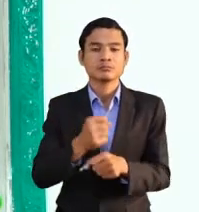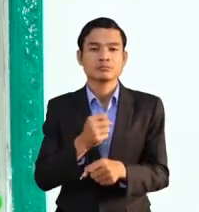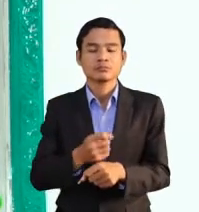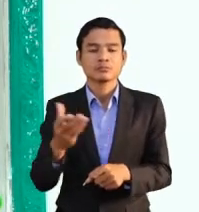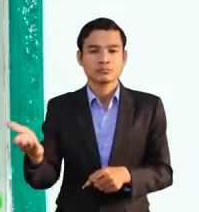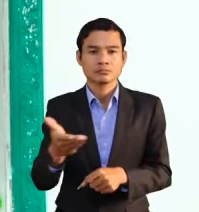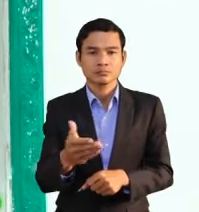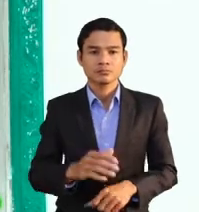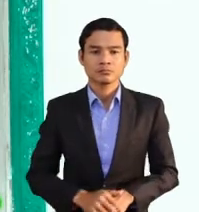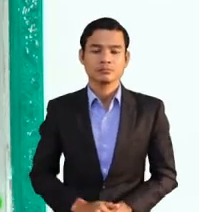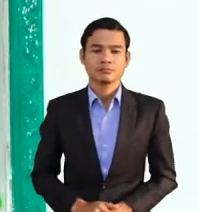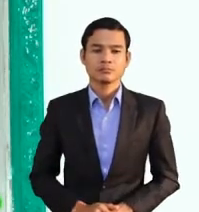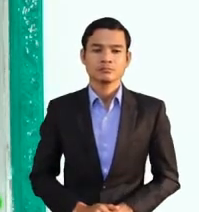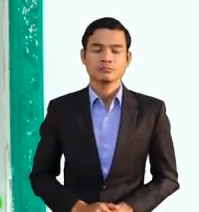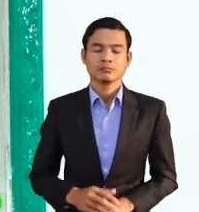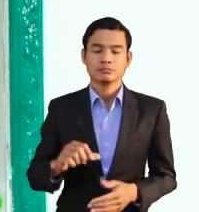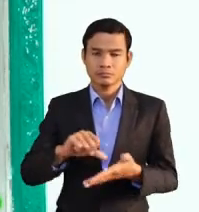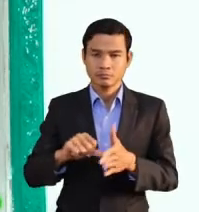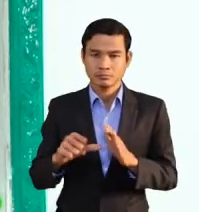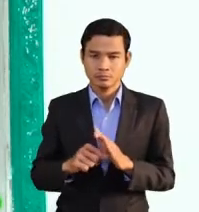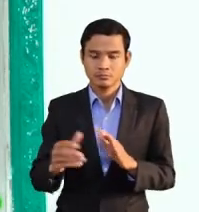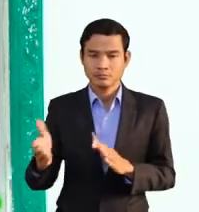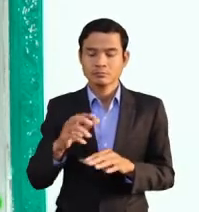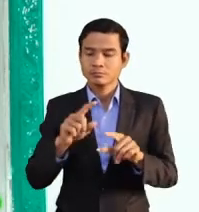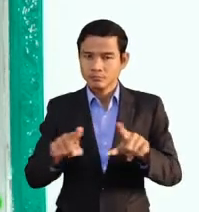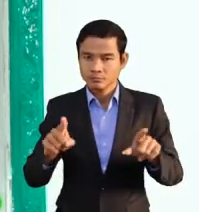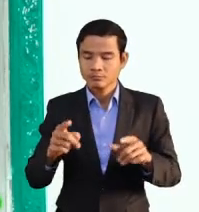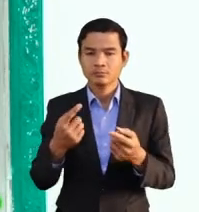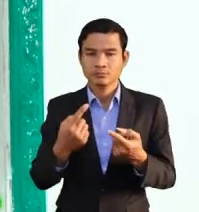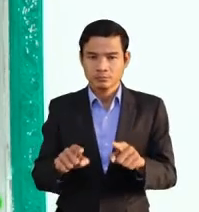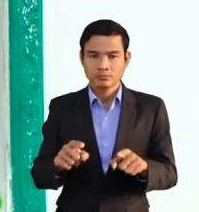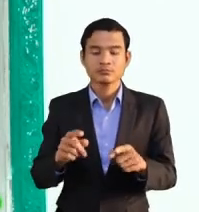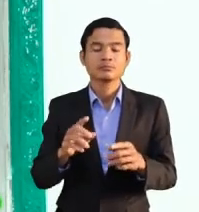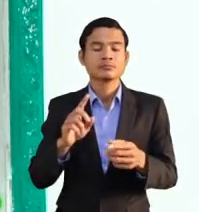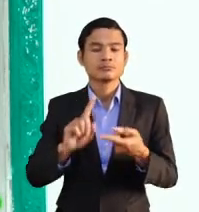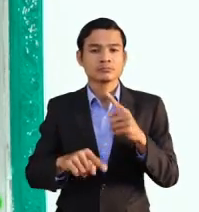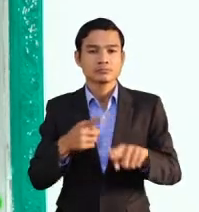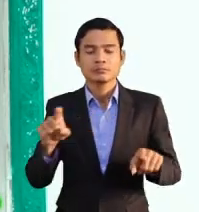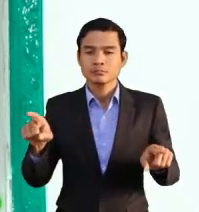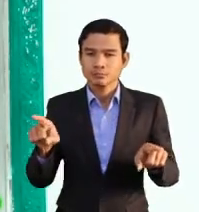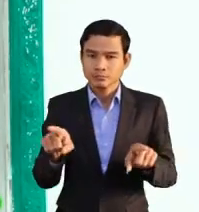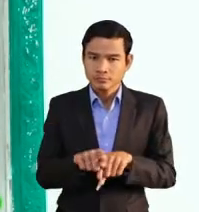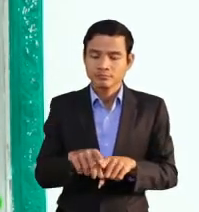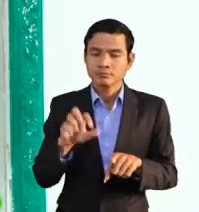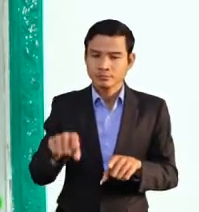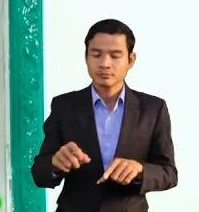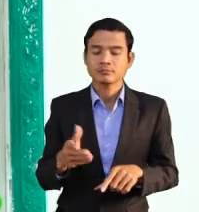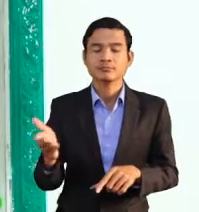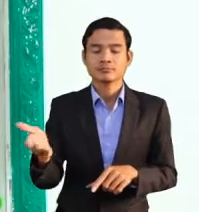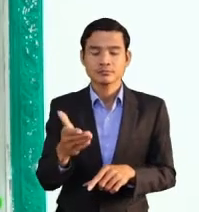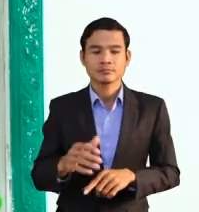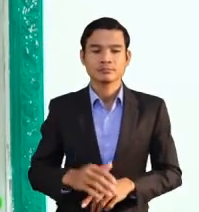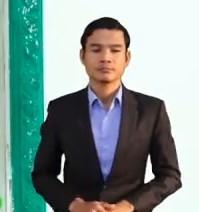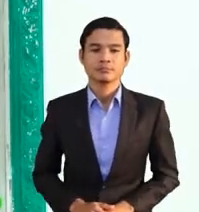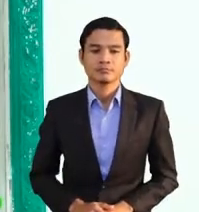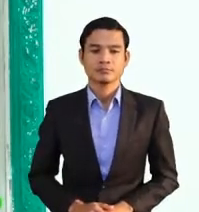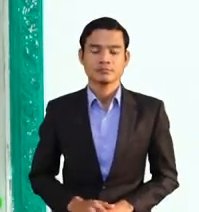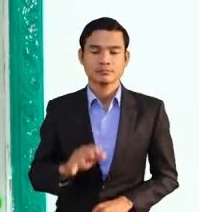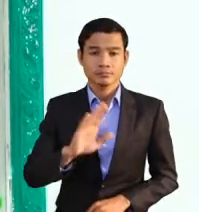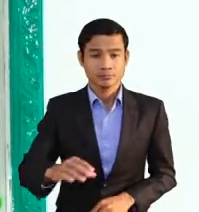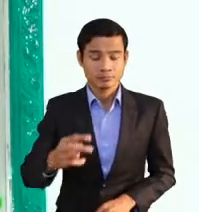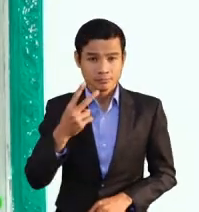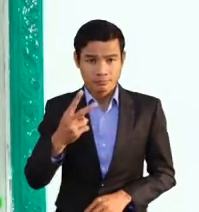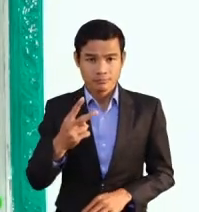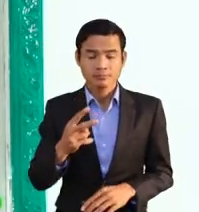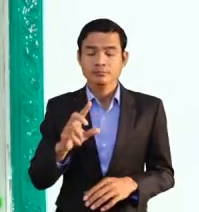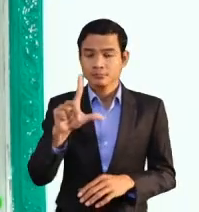chẳng dơ mơ. À thần đấy với khó khăn nìa. Còn tay lệch đôi khăn nìa tì. Nó còn á. Chà chẳng con khơi mà